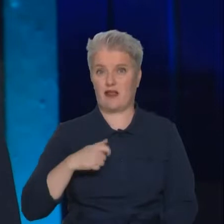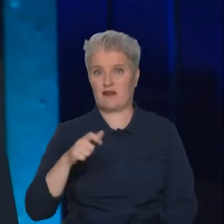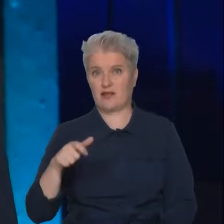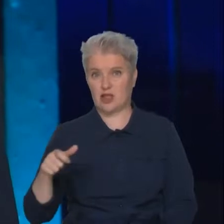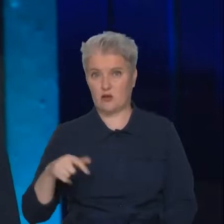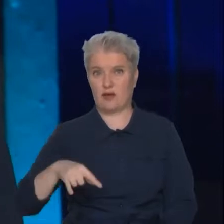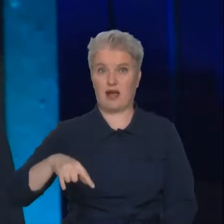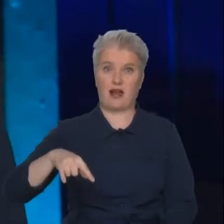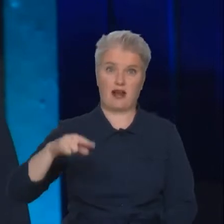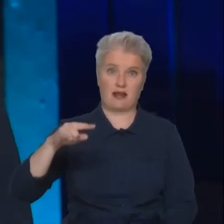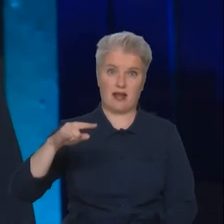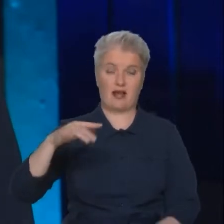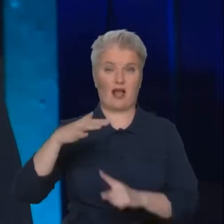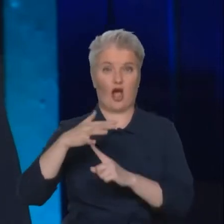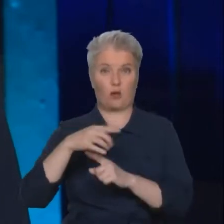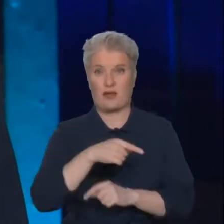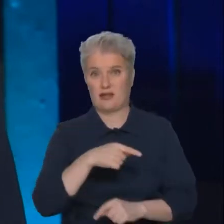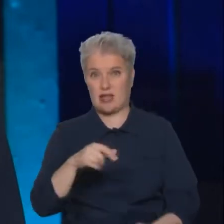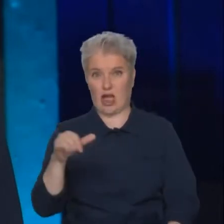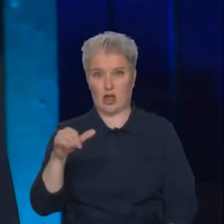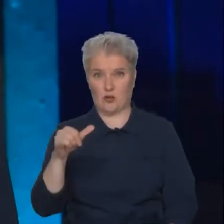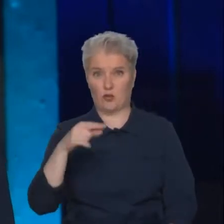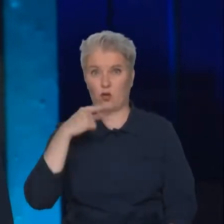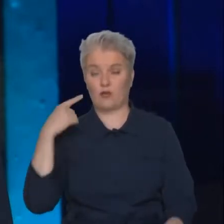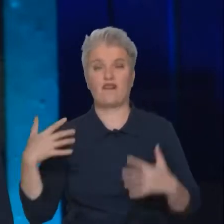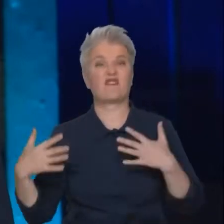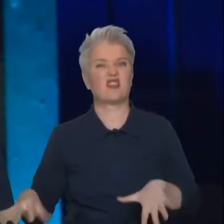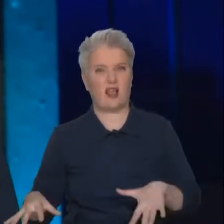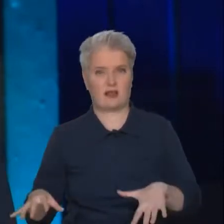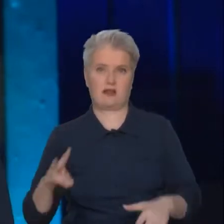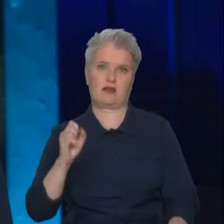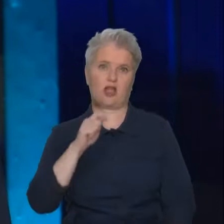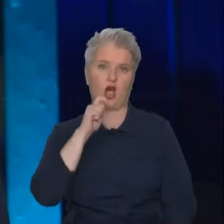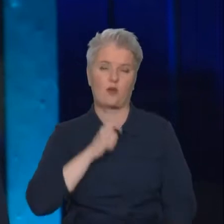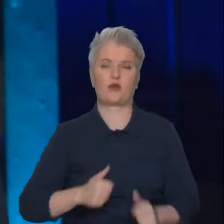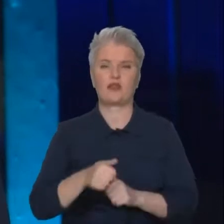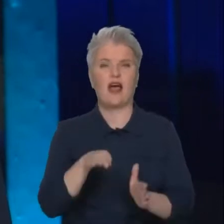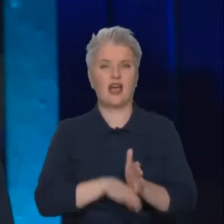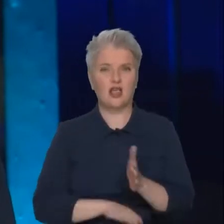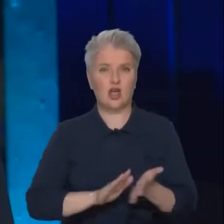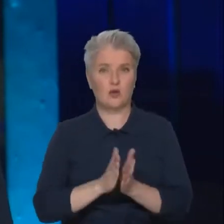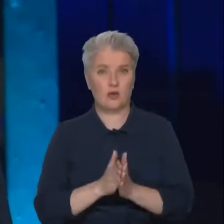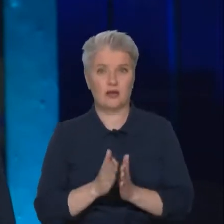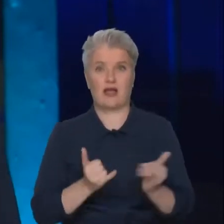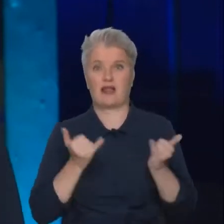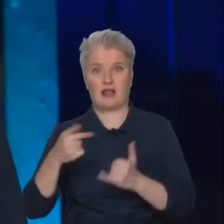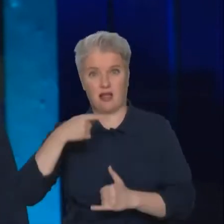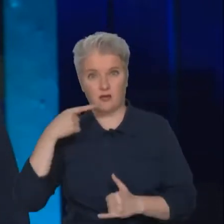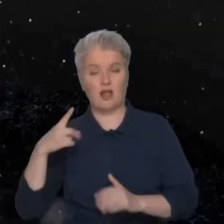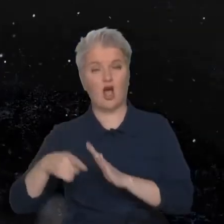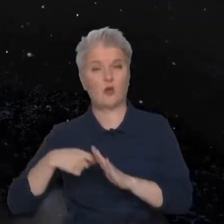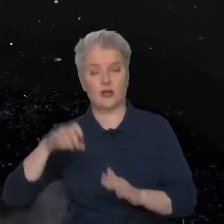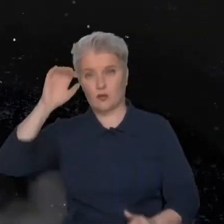суботу агресор втратив в Україні. Найгірша для них ситуація на Донецькому та Криворізькому напрямках,